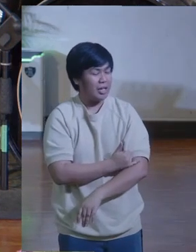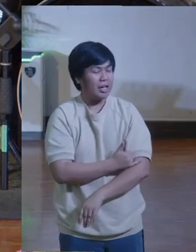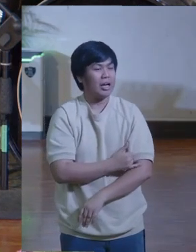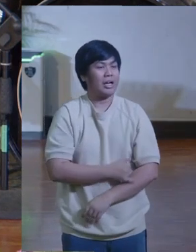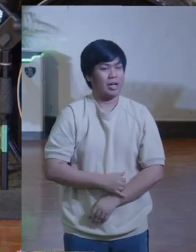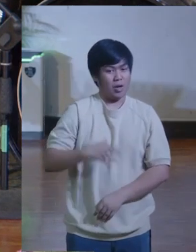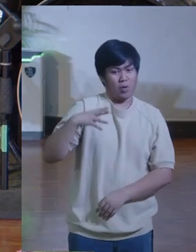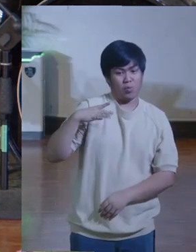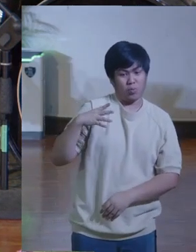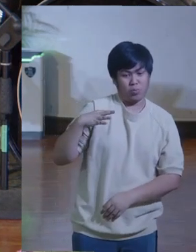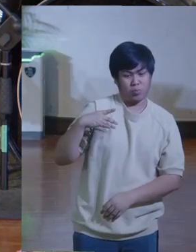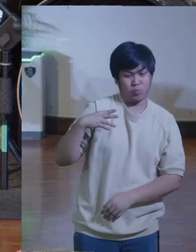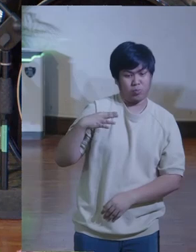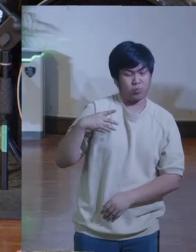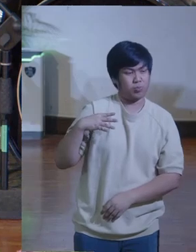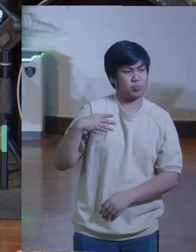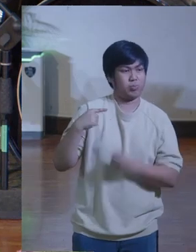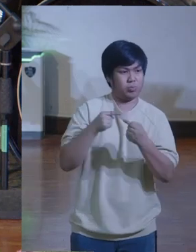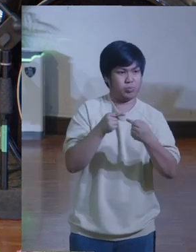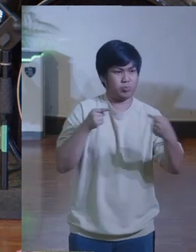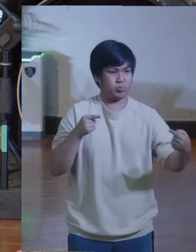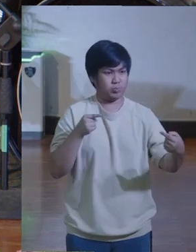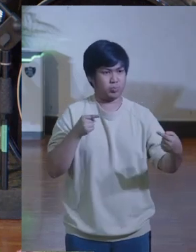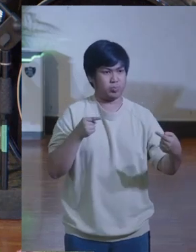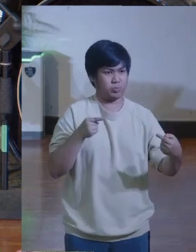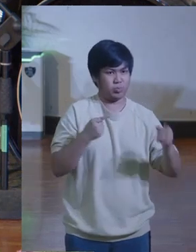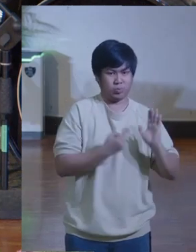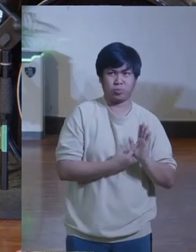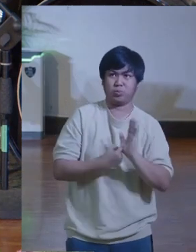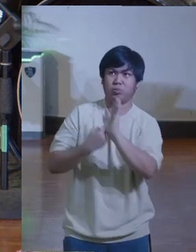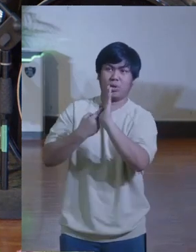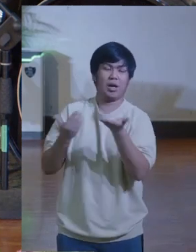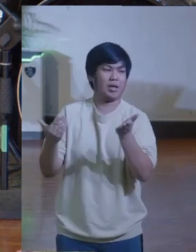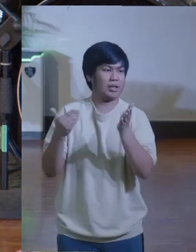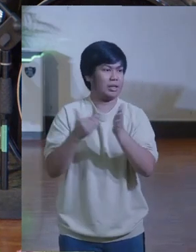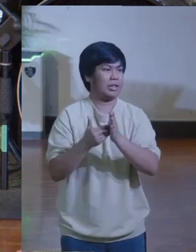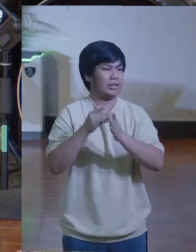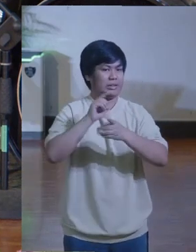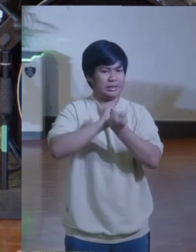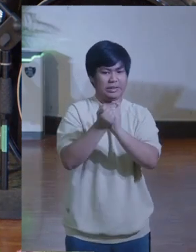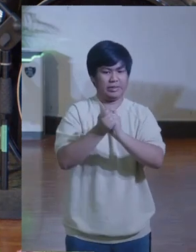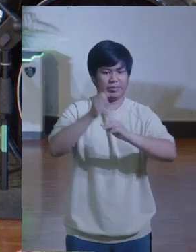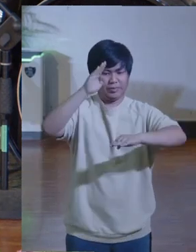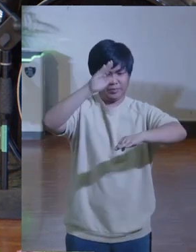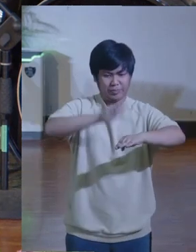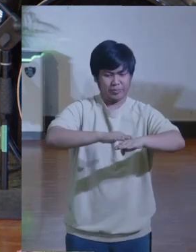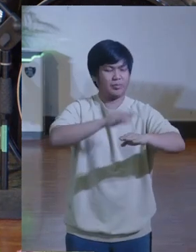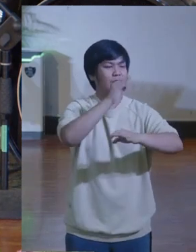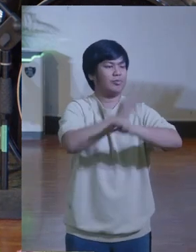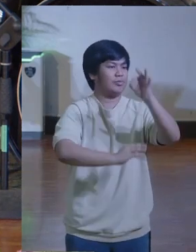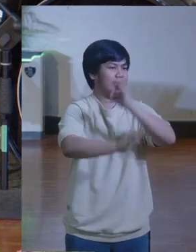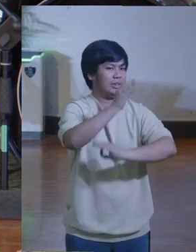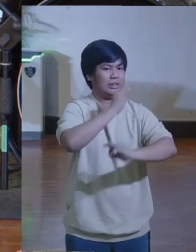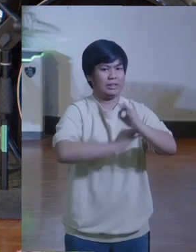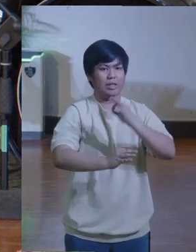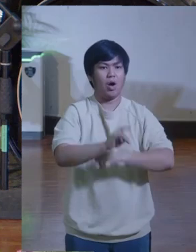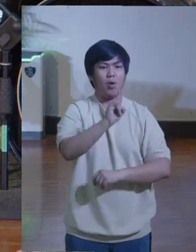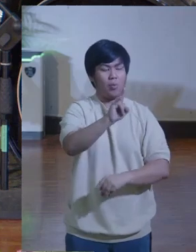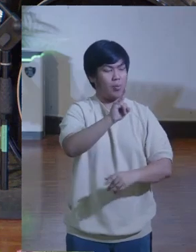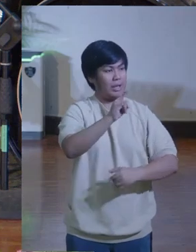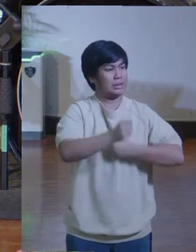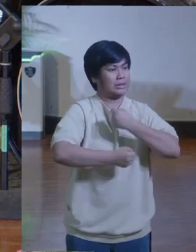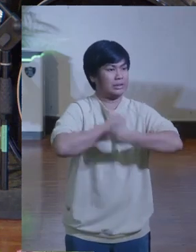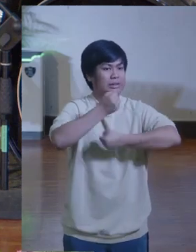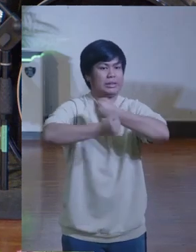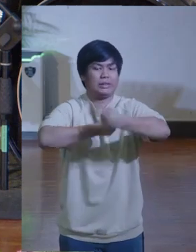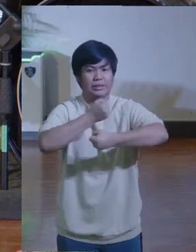Waiting from that time until His enemies should be made a footstool for His feet. For by a single offering, He